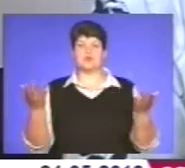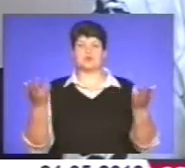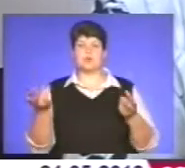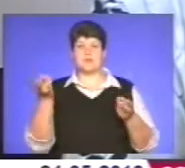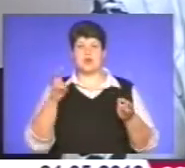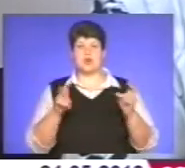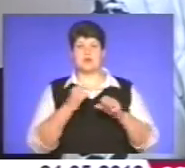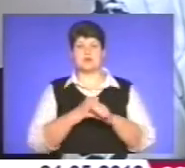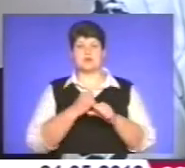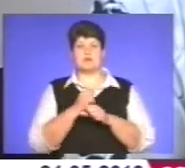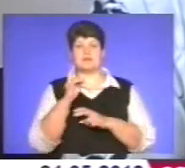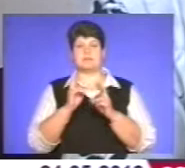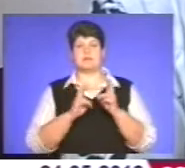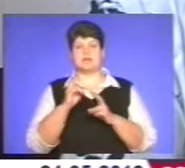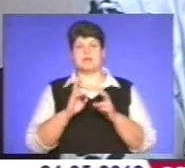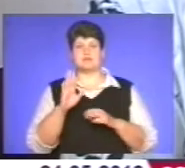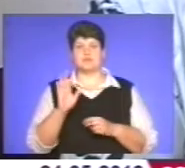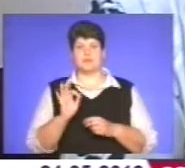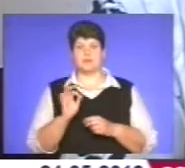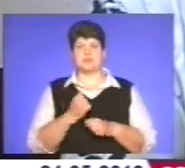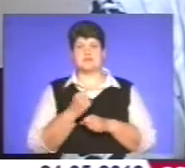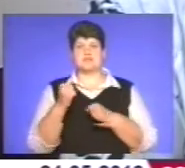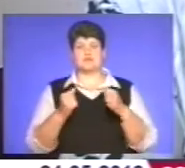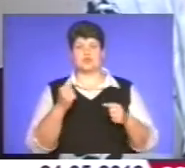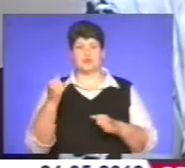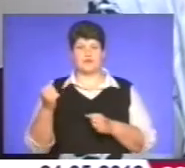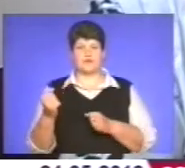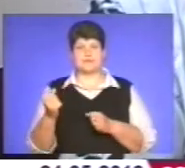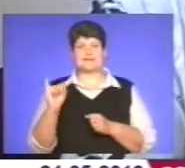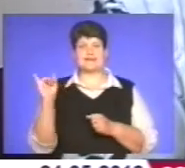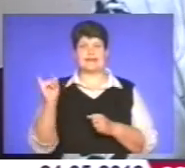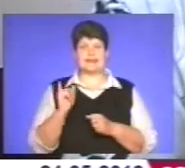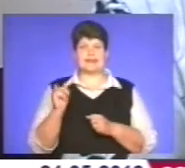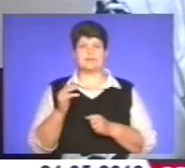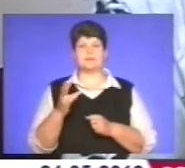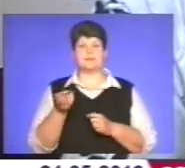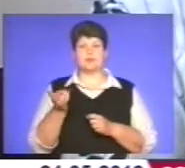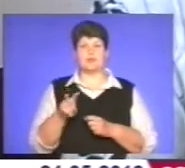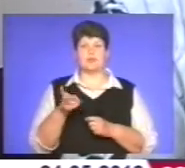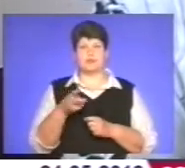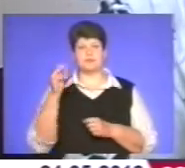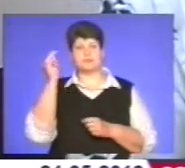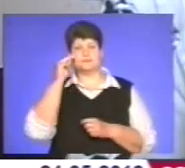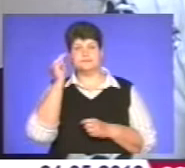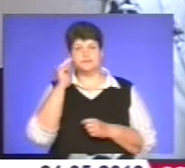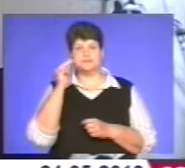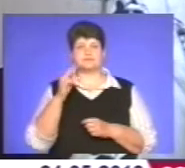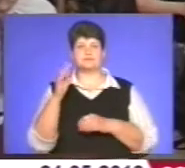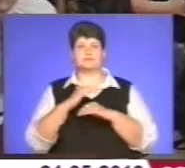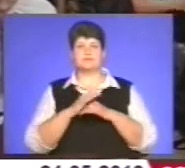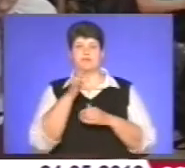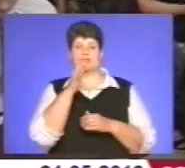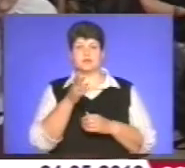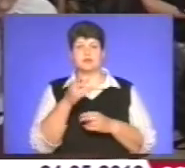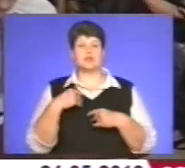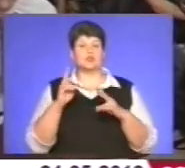приходять працювати на підприємстві, працевлаштовуються і відвідують заняття у вечірній час. Ніхто